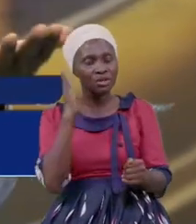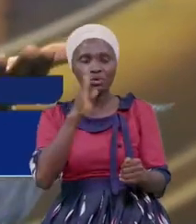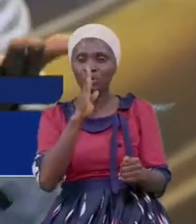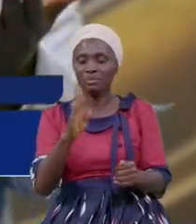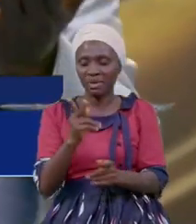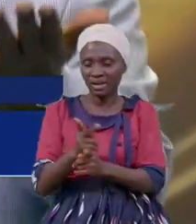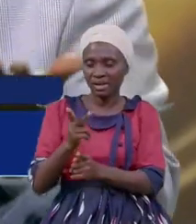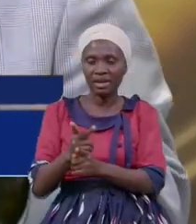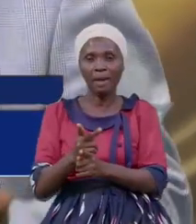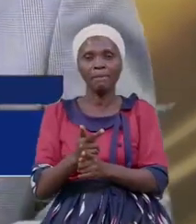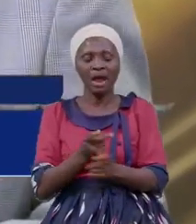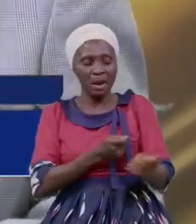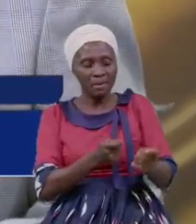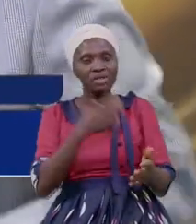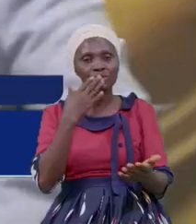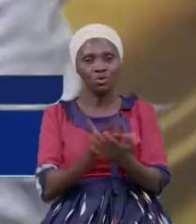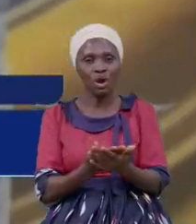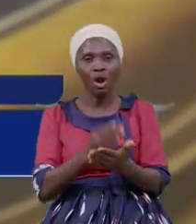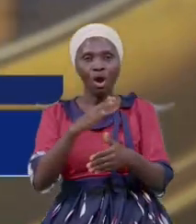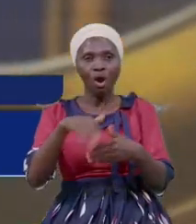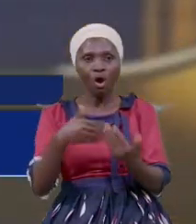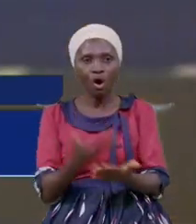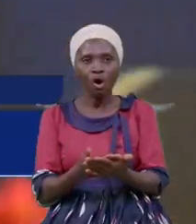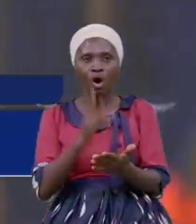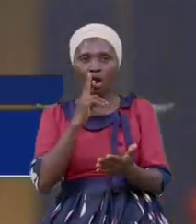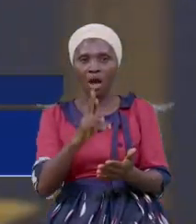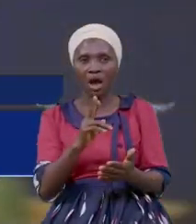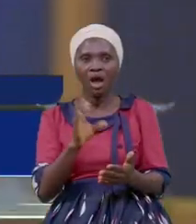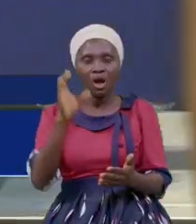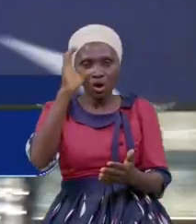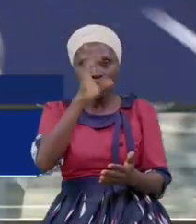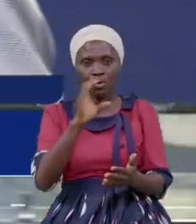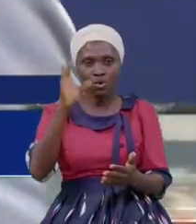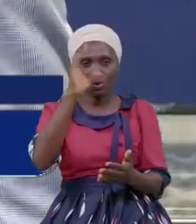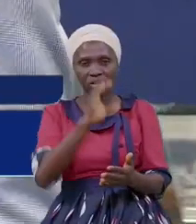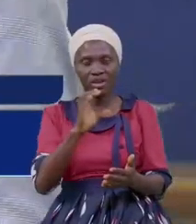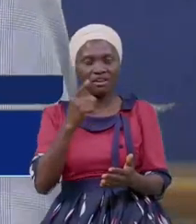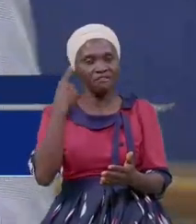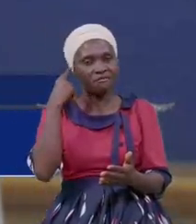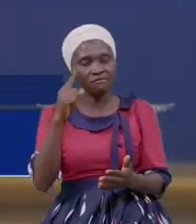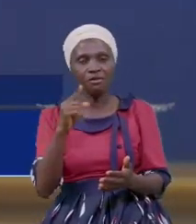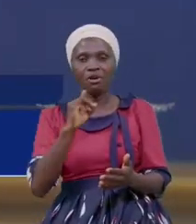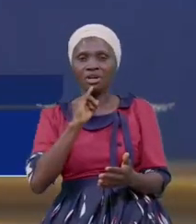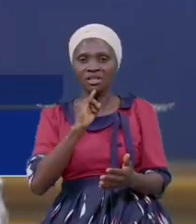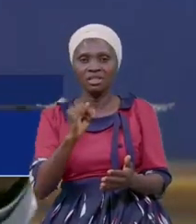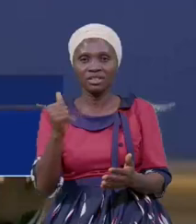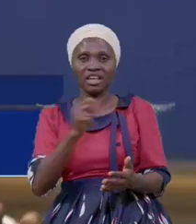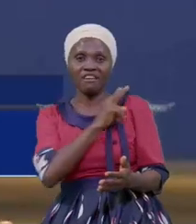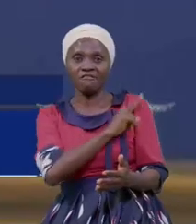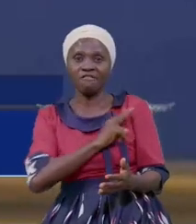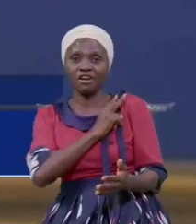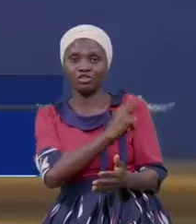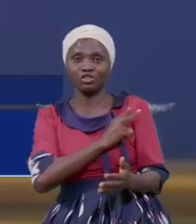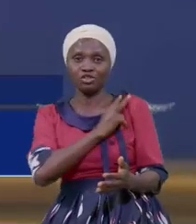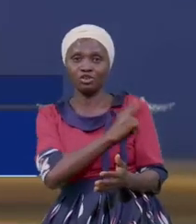gérer ce qu'on cherche c'est une femme vertueuse quiel est-ce que quelqu'un cherche de bon de bons élèves qui ont le